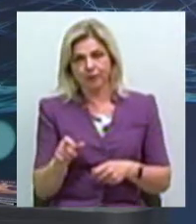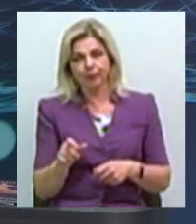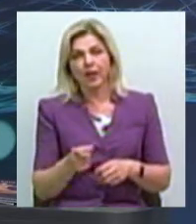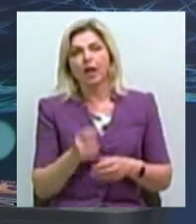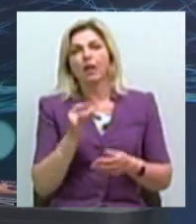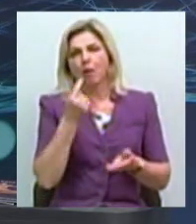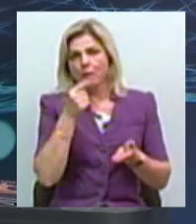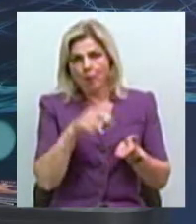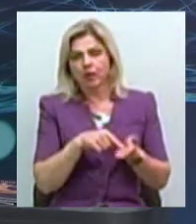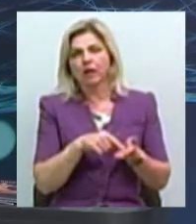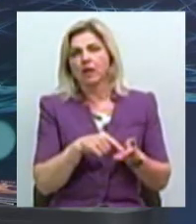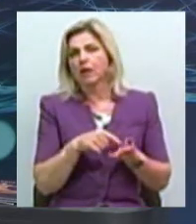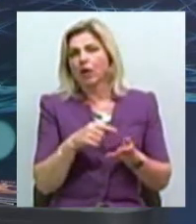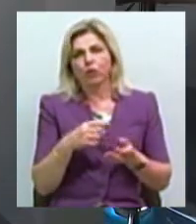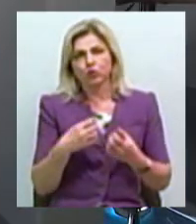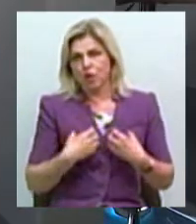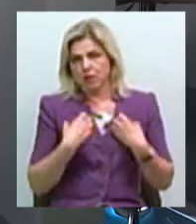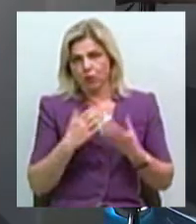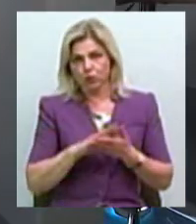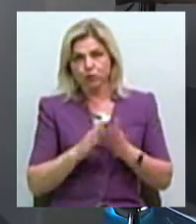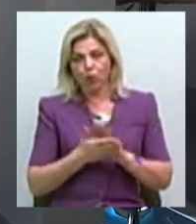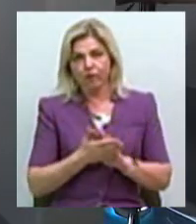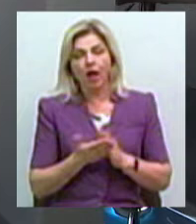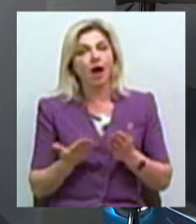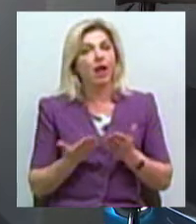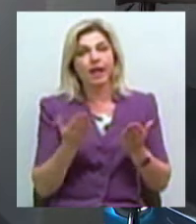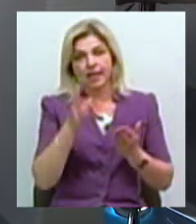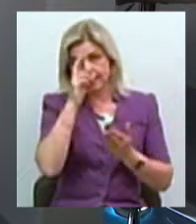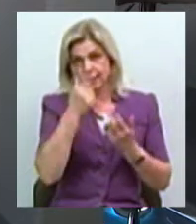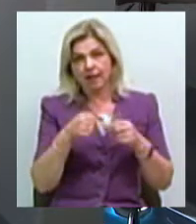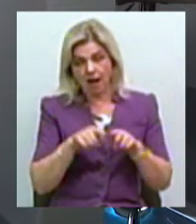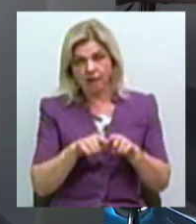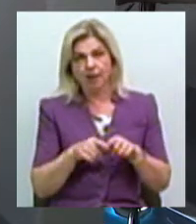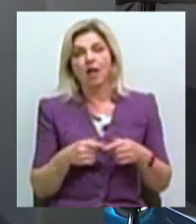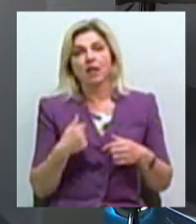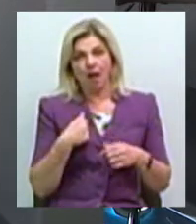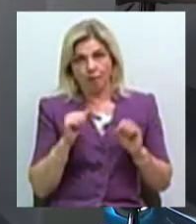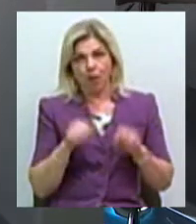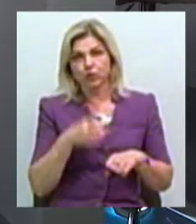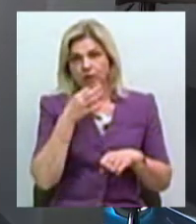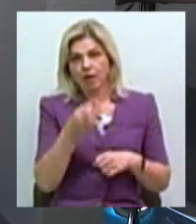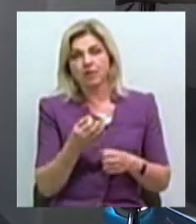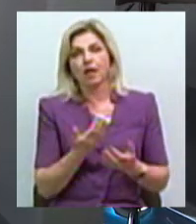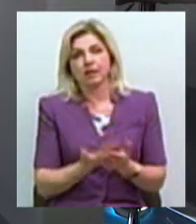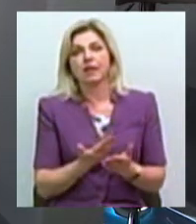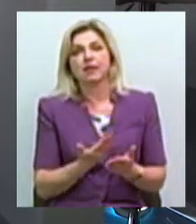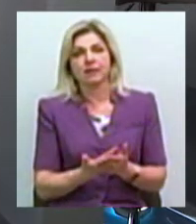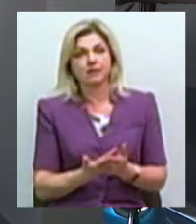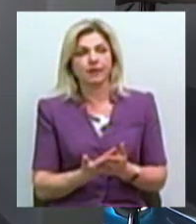оказываются в нечеловеческих условиях. Вот. Какие страны? Я могу сказать, что на сегодняшний день тенденция к